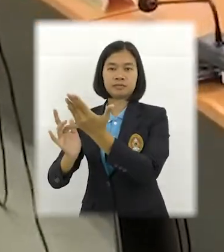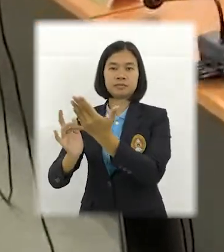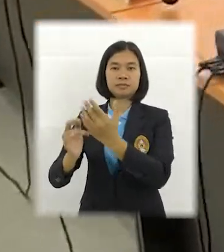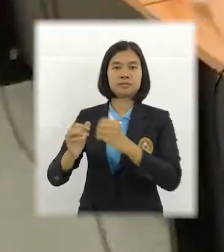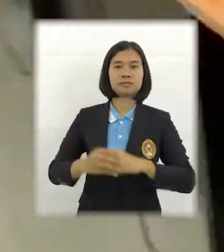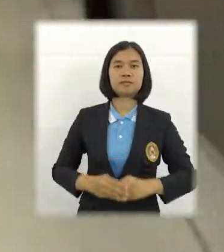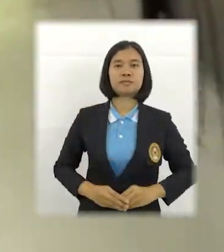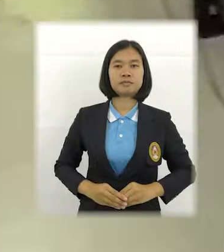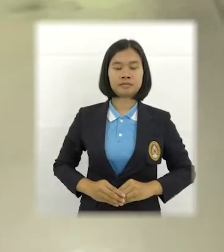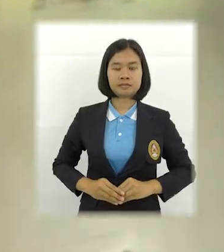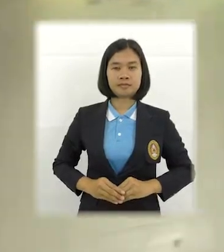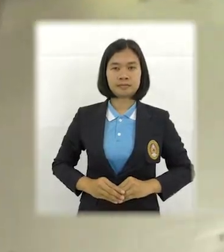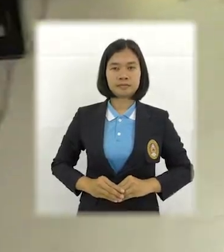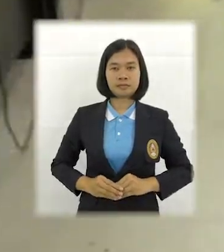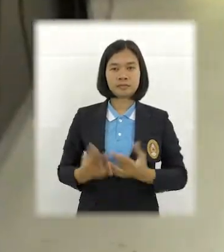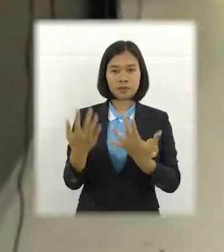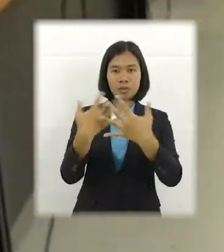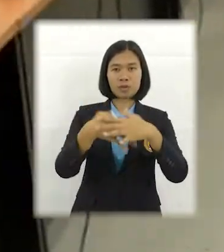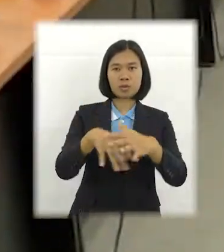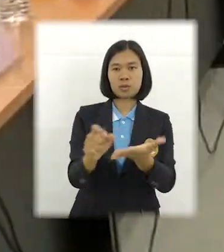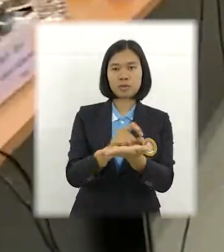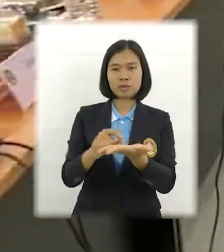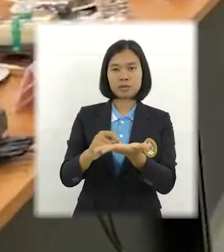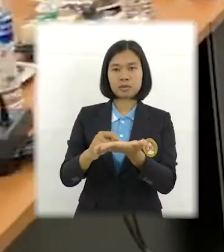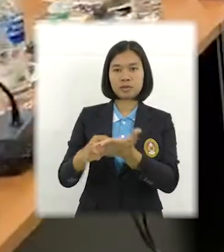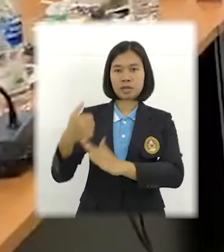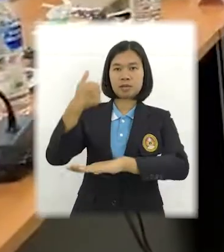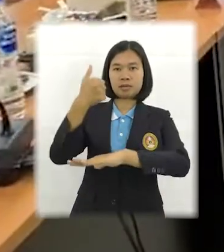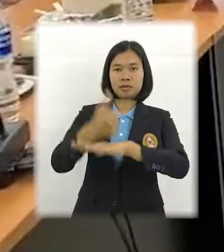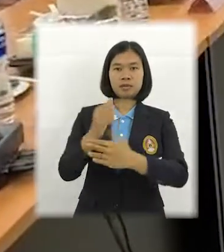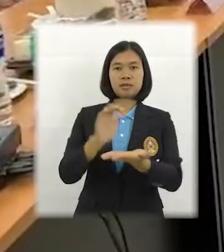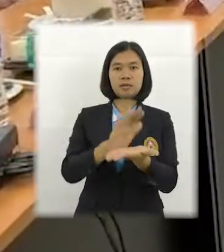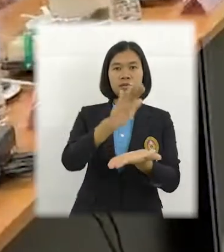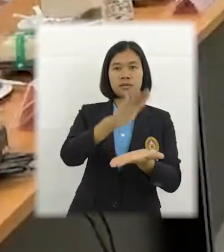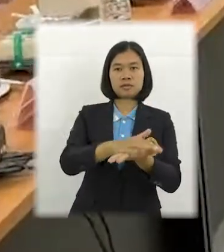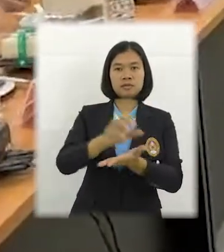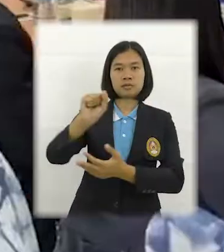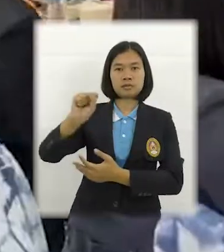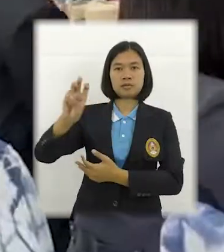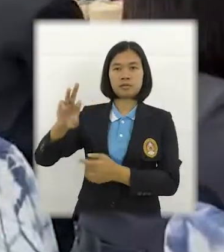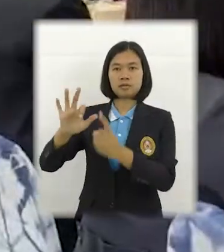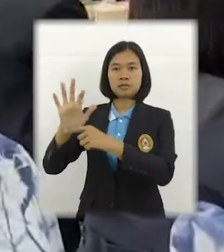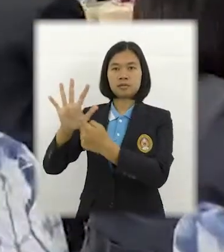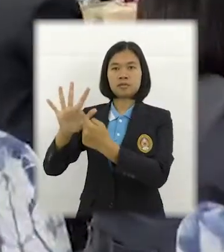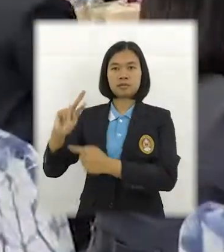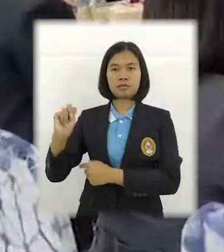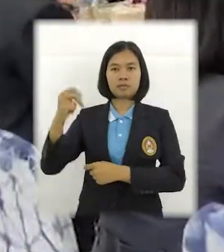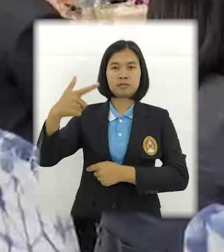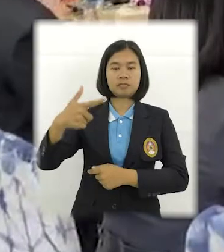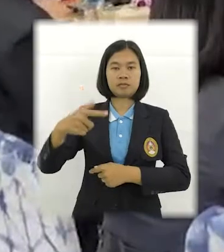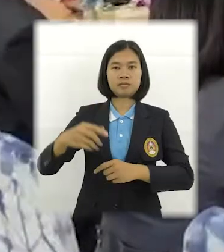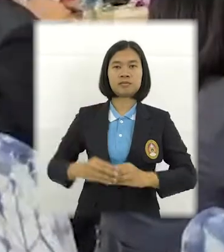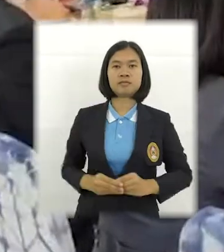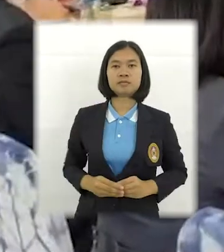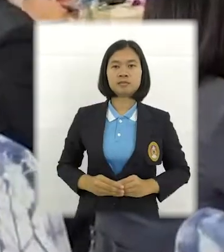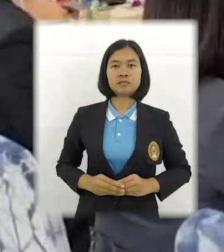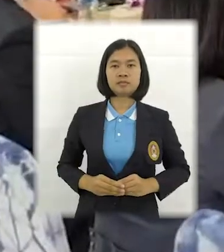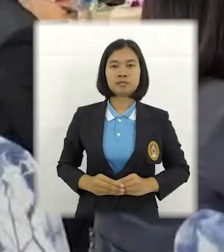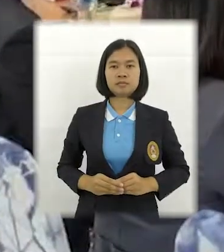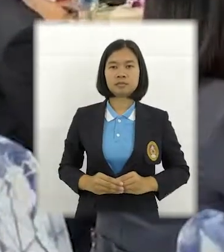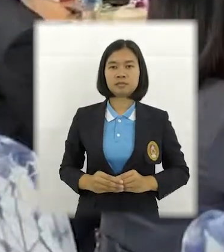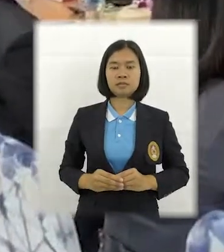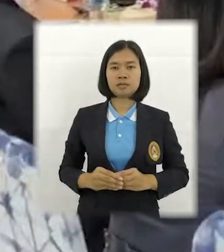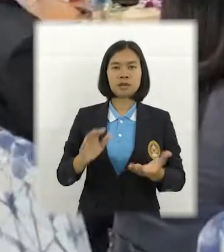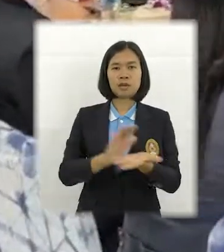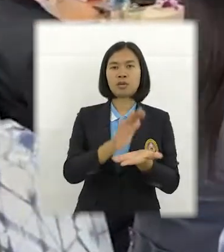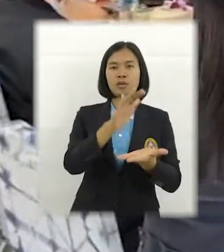ริหารคณะวิทยาศาสตร์และเทคโนโลยีร่วมลงนามกับผู้บริหารโรงเรียนสว่างแดนดินโรงเรียนเขาวงพิทยาคาร